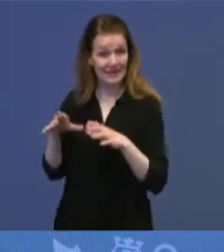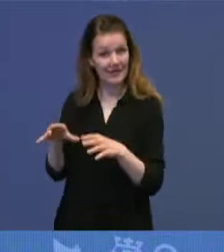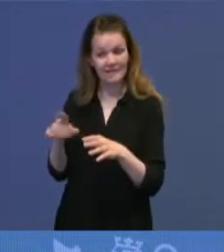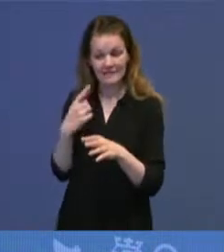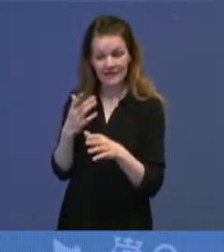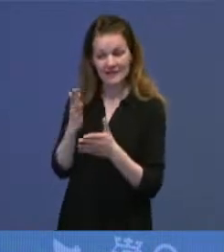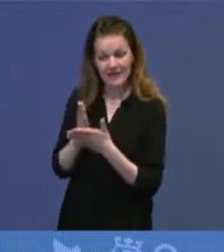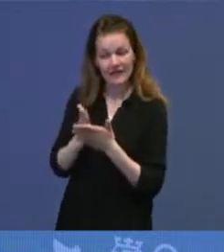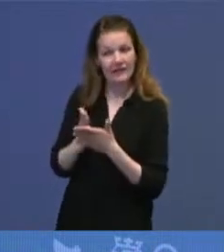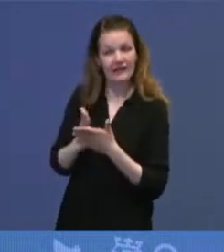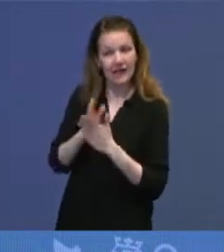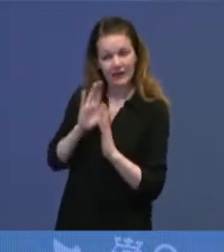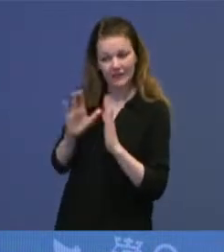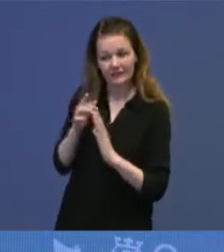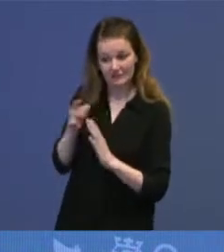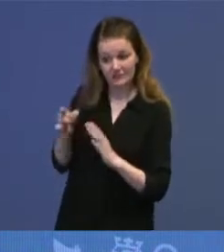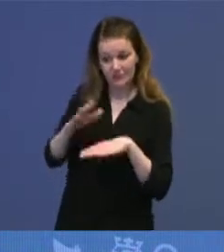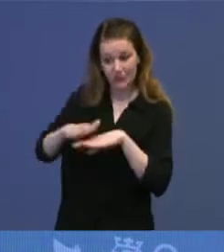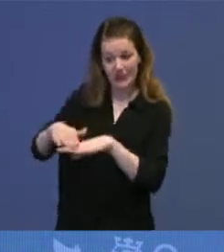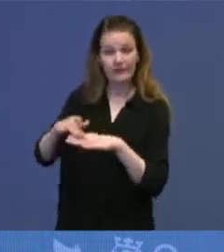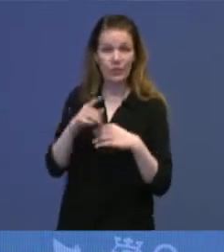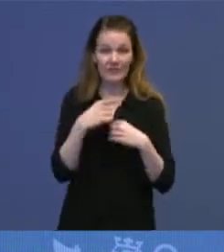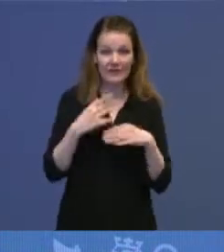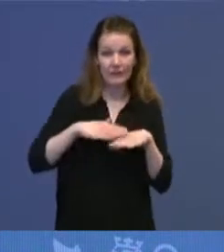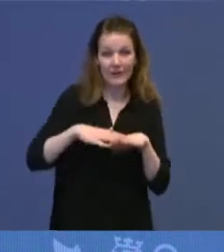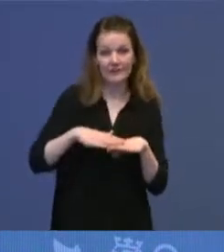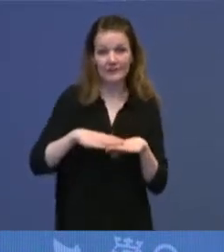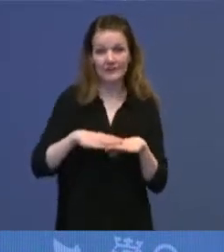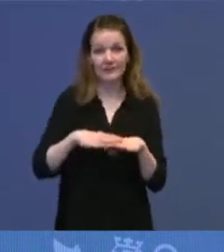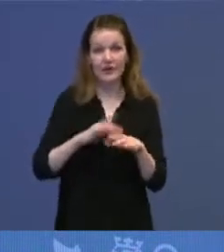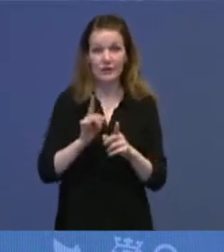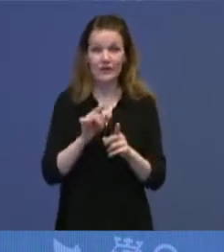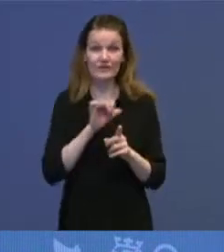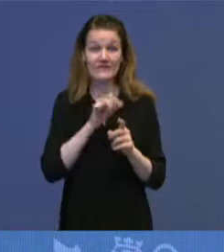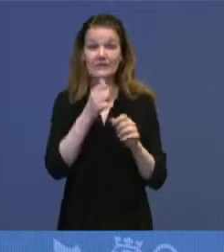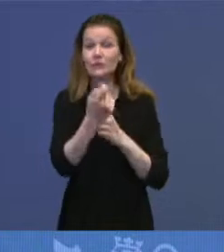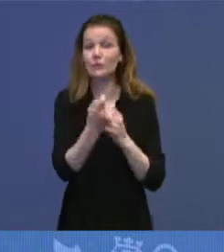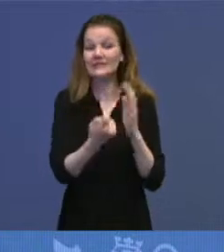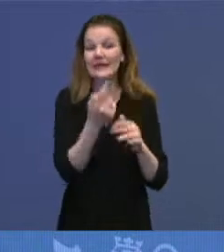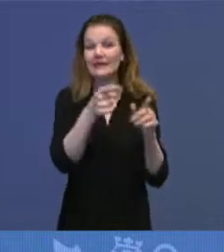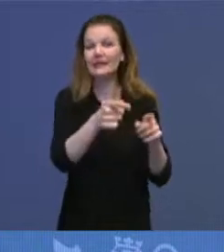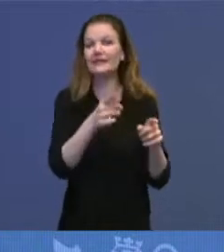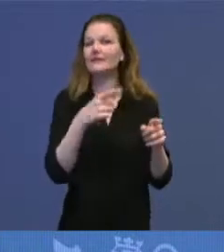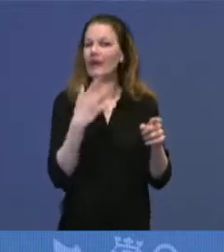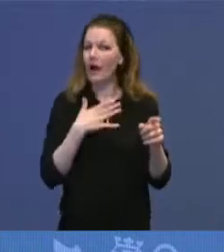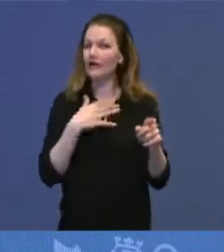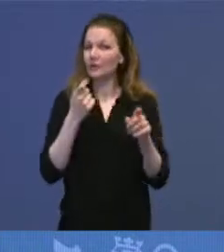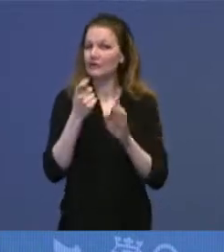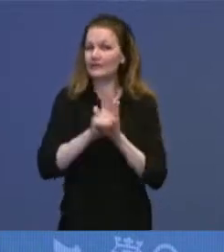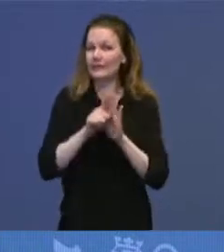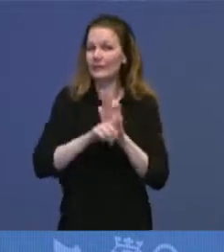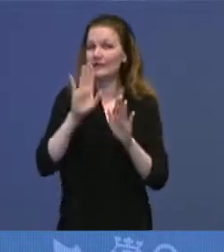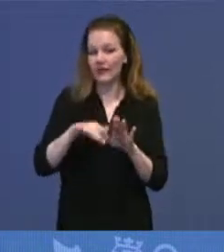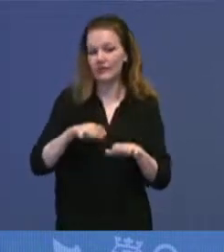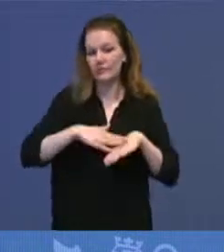til å forberede oss på noe sånt, på de timene man da eventuelt måtte ha, i forhold til å beskytte folk. Da vil det jo stort sett handle om å gi råd at man skal